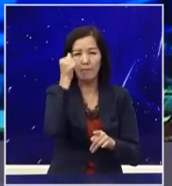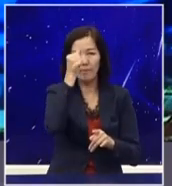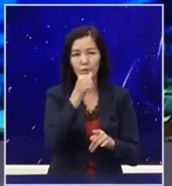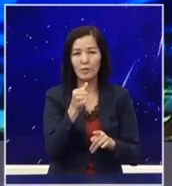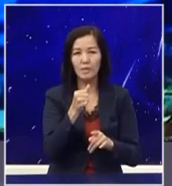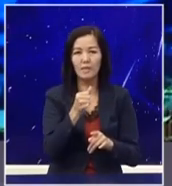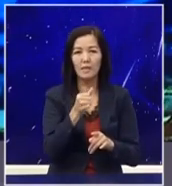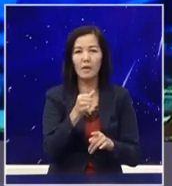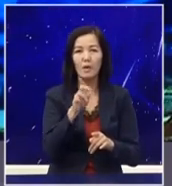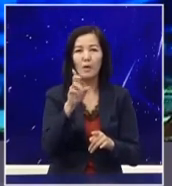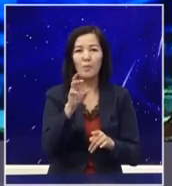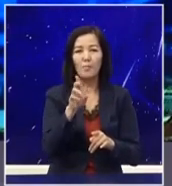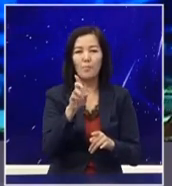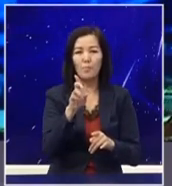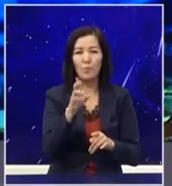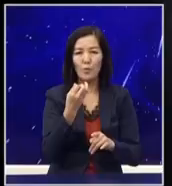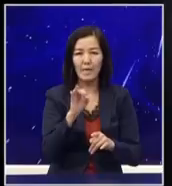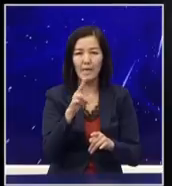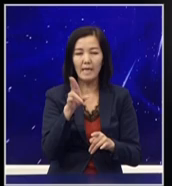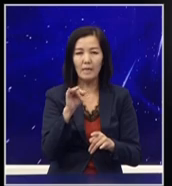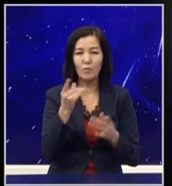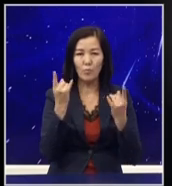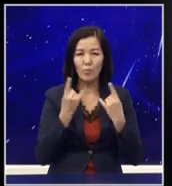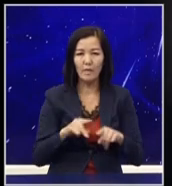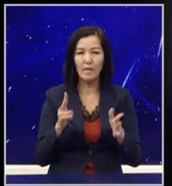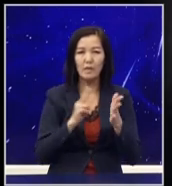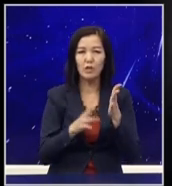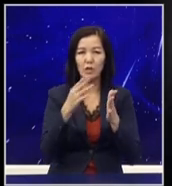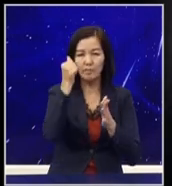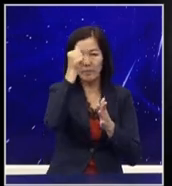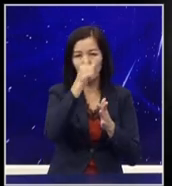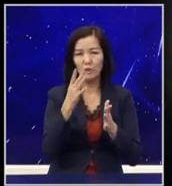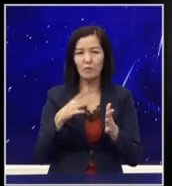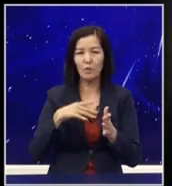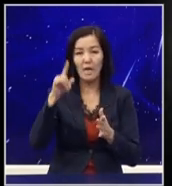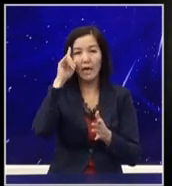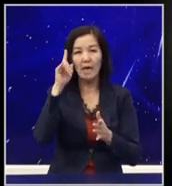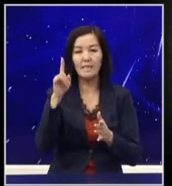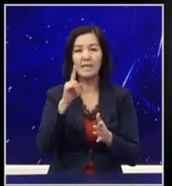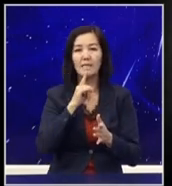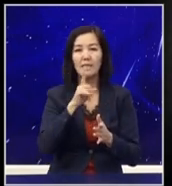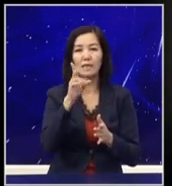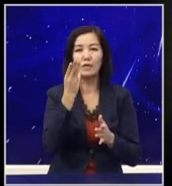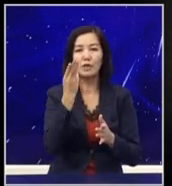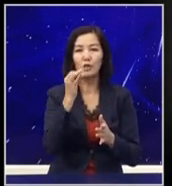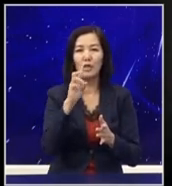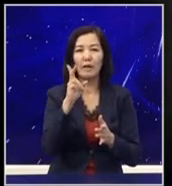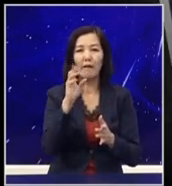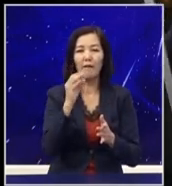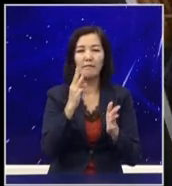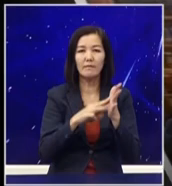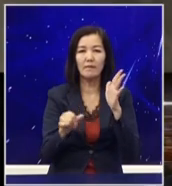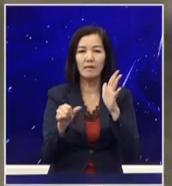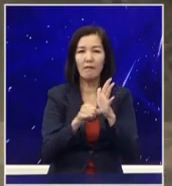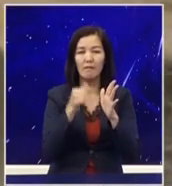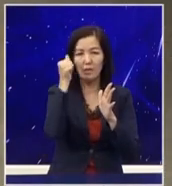ал Алтайдың кербұғысы атанған Оралхан Бөкейдің өмірге келгеніне 75 жыл. Ал қазақтың шерағасы 86